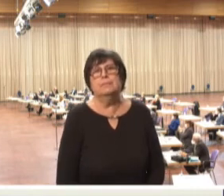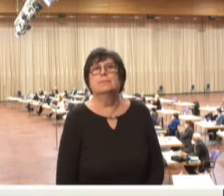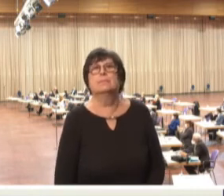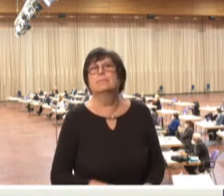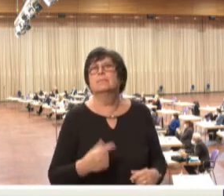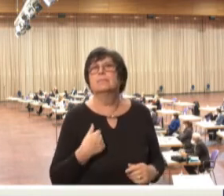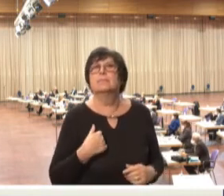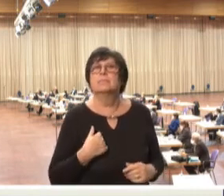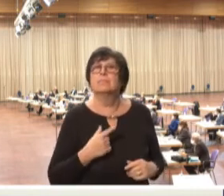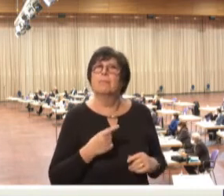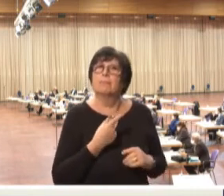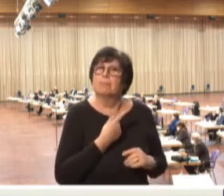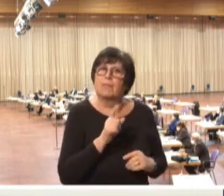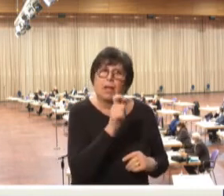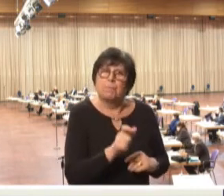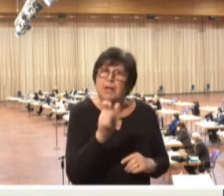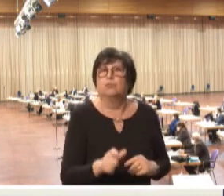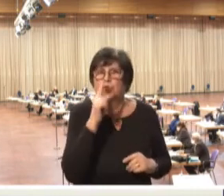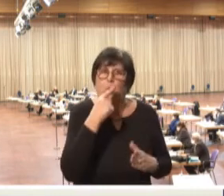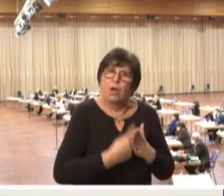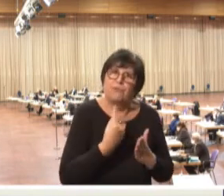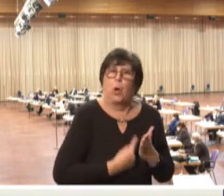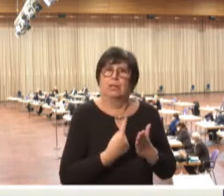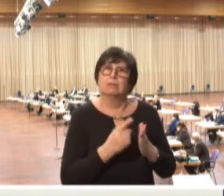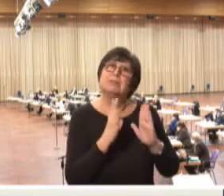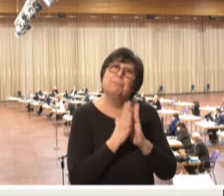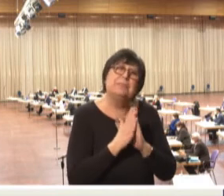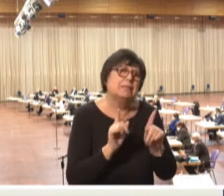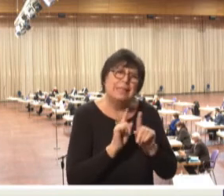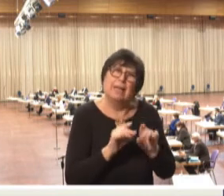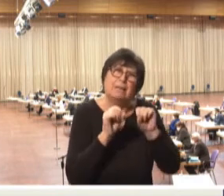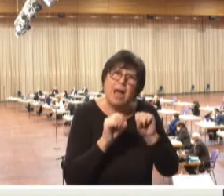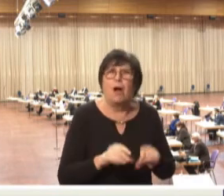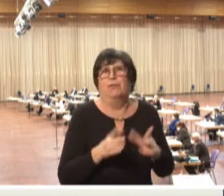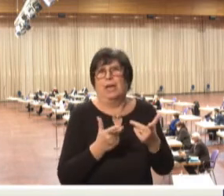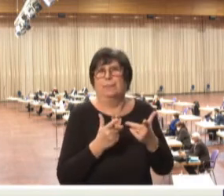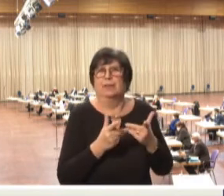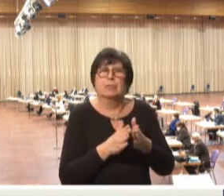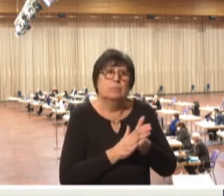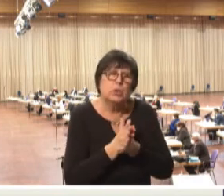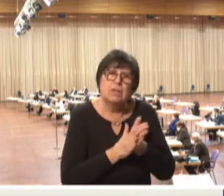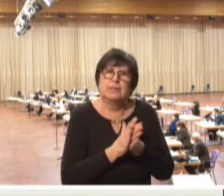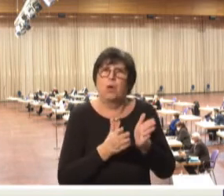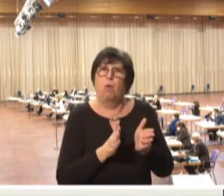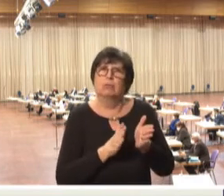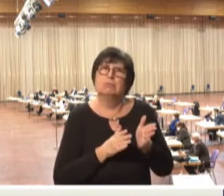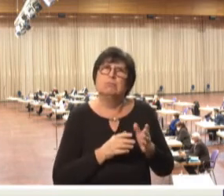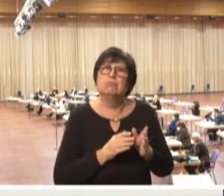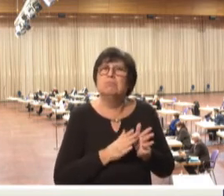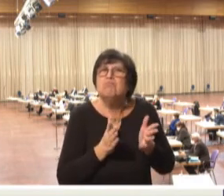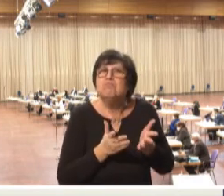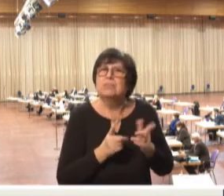Und ich kann all diese Menschen auch nur auffordern, lassen Sie nicht nach in Ihrer Motivation und in Ihrem Engagement,